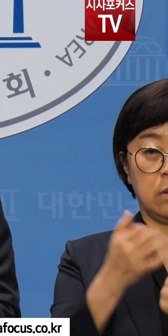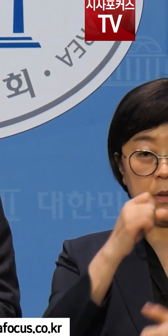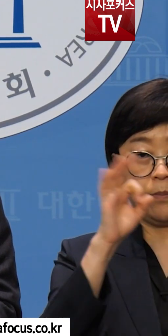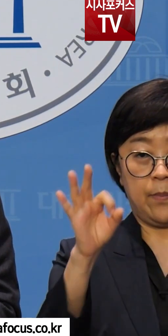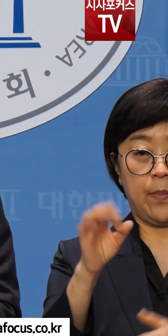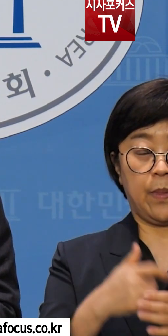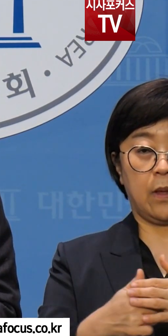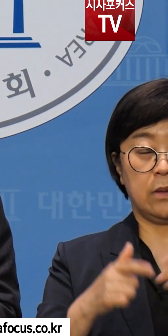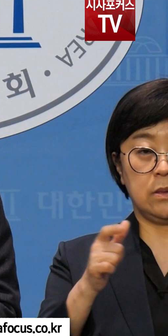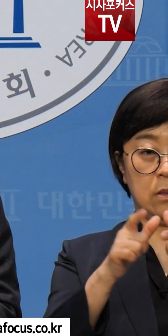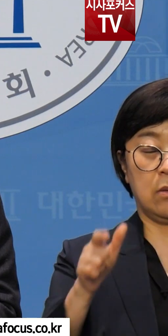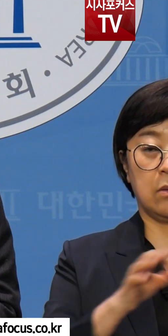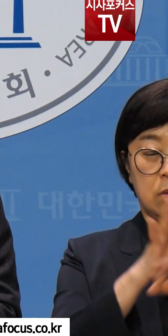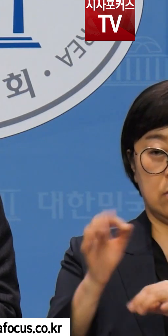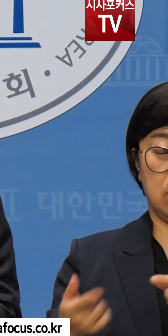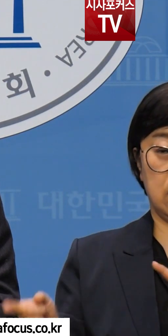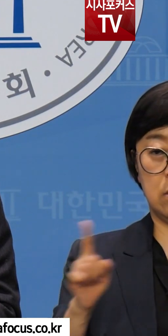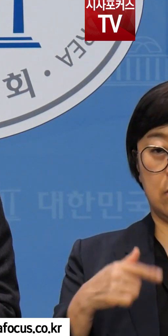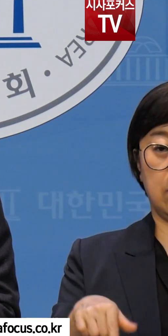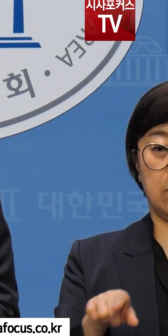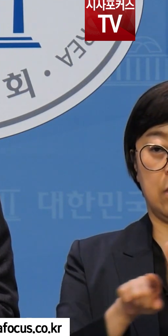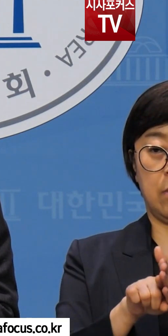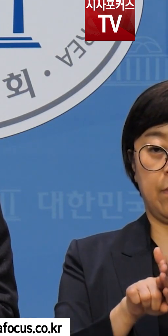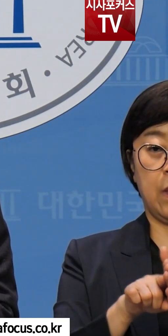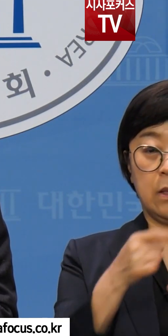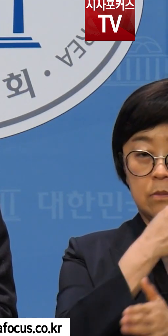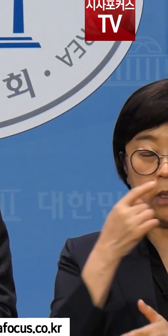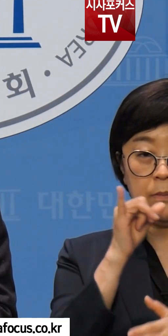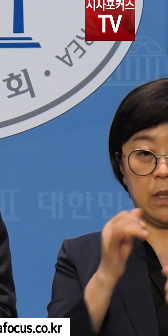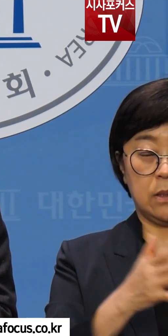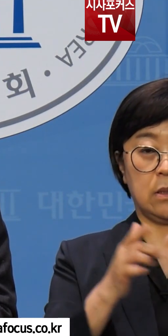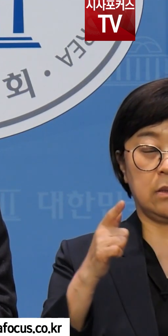예산인데요. 지역경제 활성화 효과가 증명됐죠.